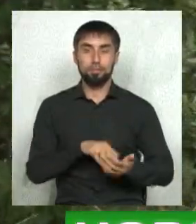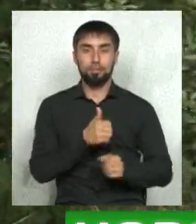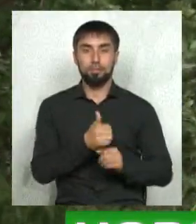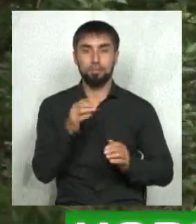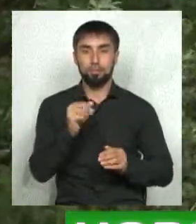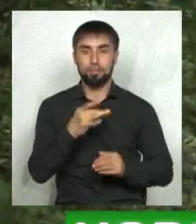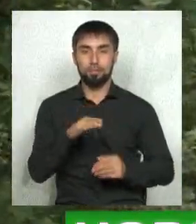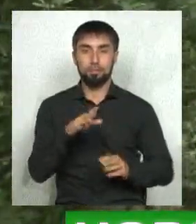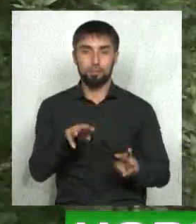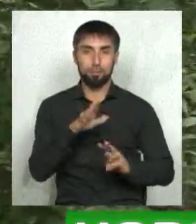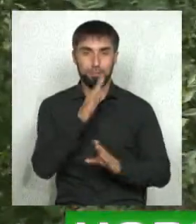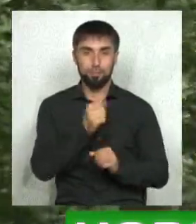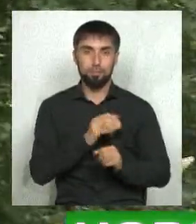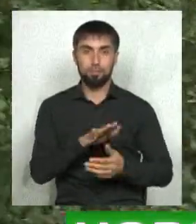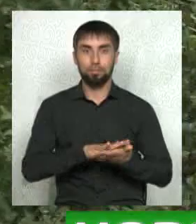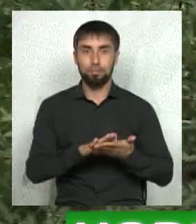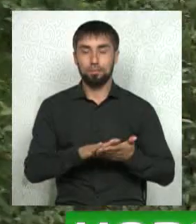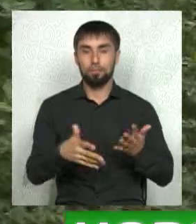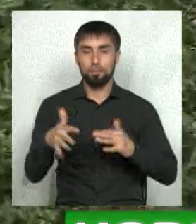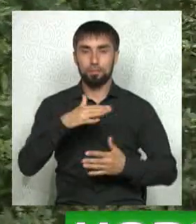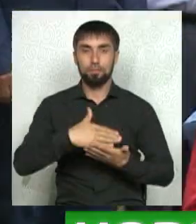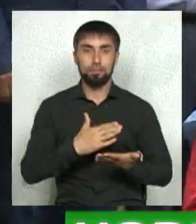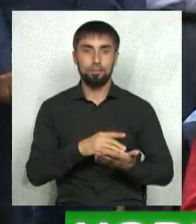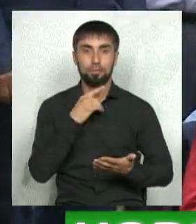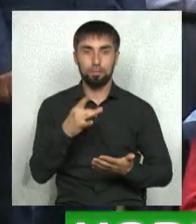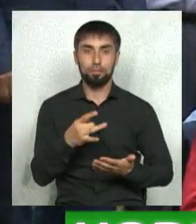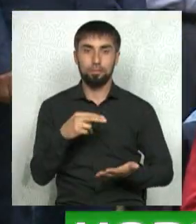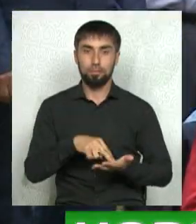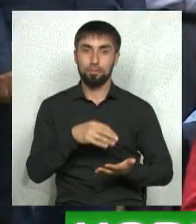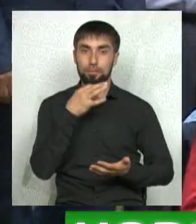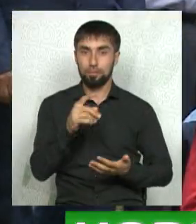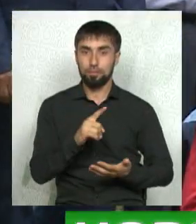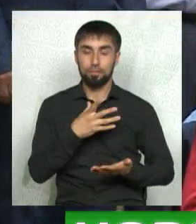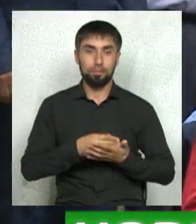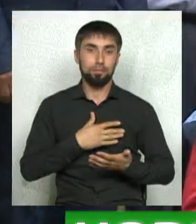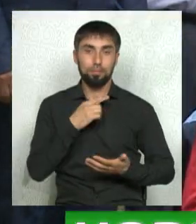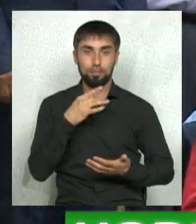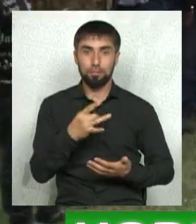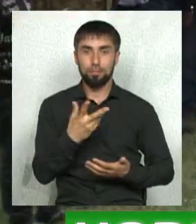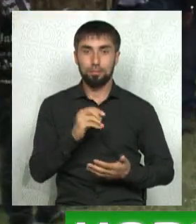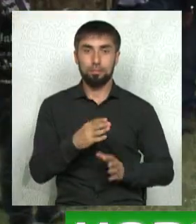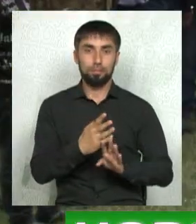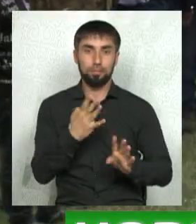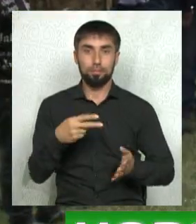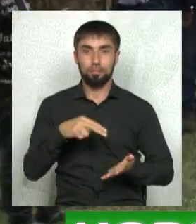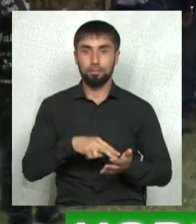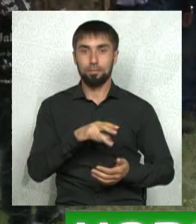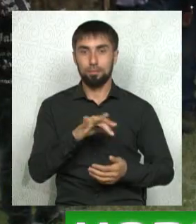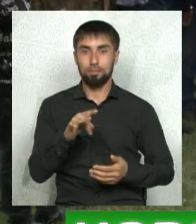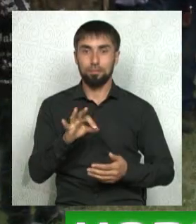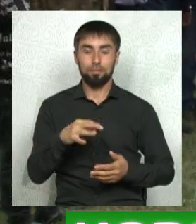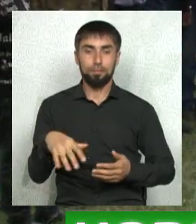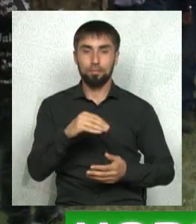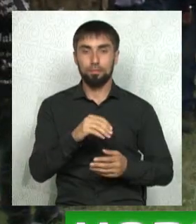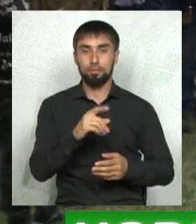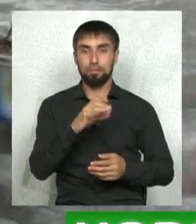акцент Минприроды сделает на уборку в горной части республики. Стоит отметить, что наш регион уже 5 лет подряд становится лидером во